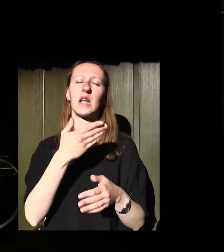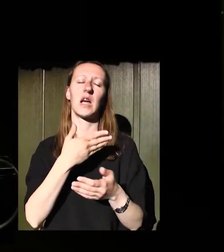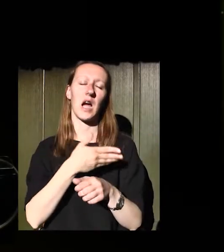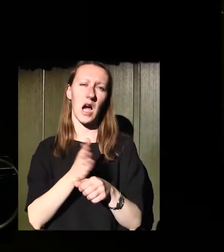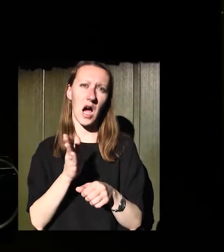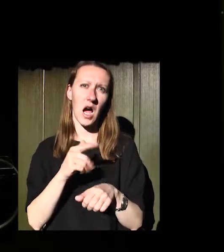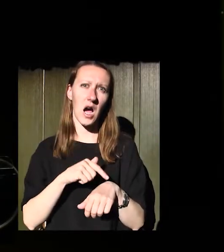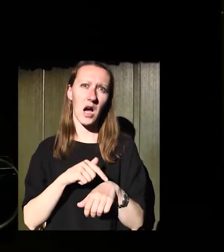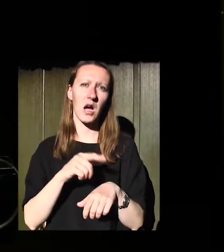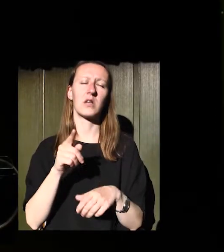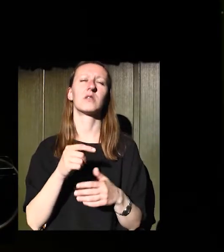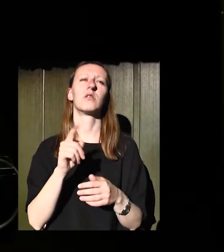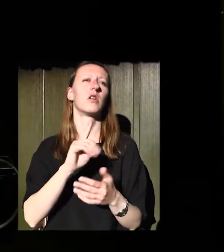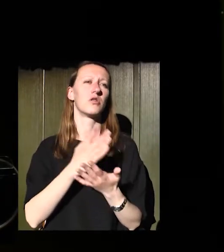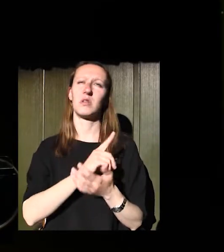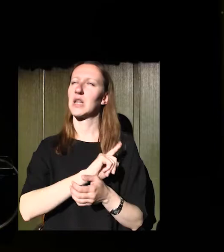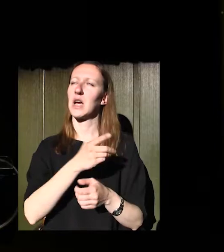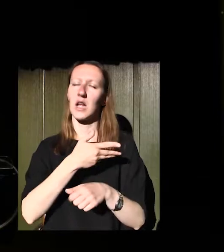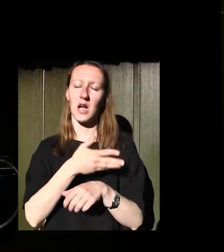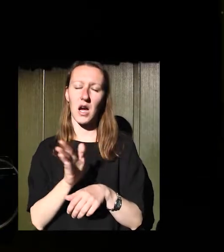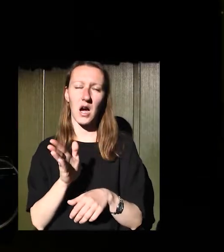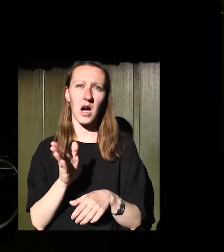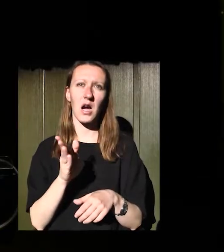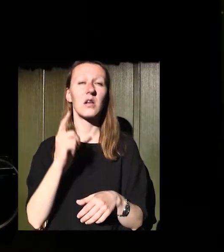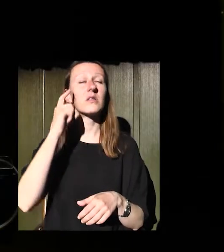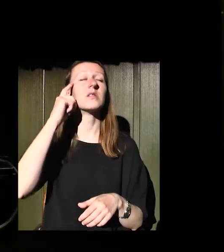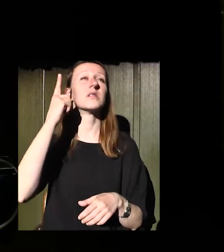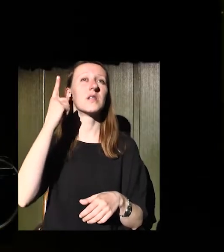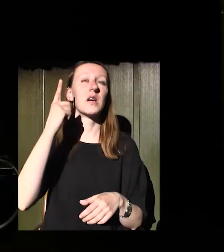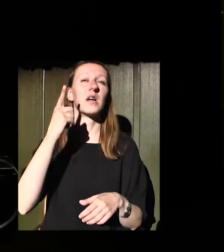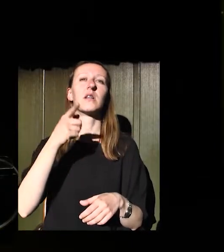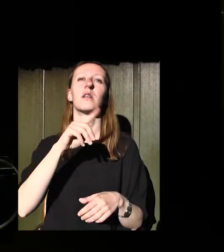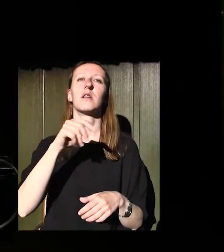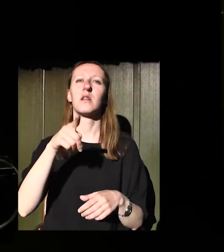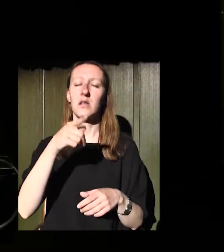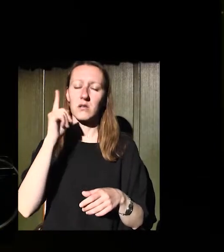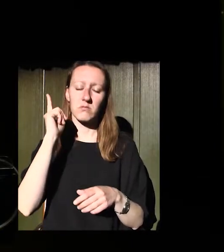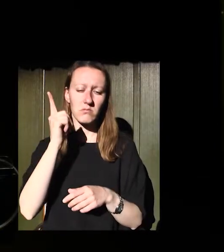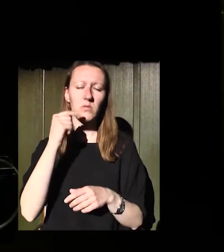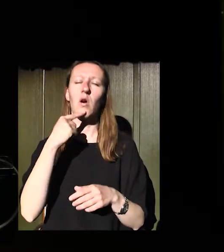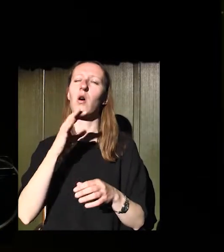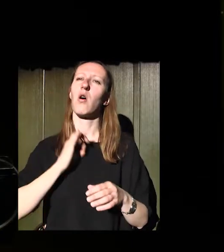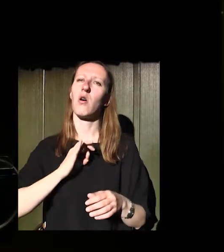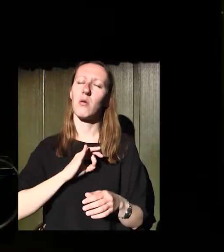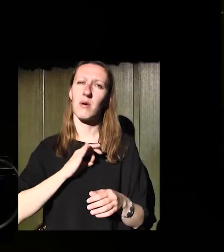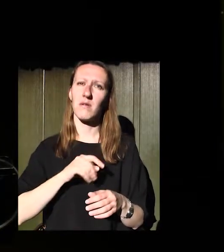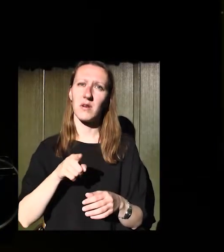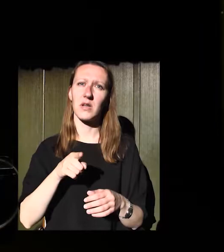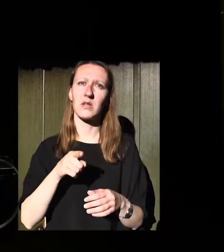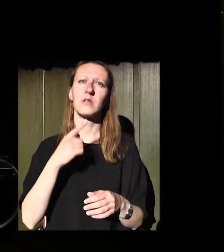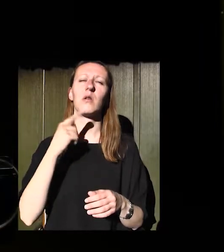nije kasno, non sarà mai troppo tardi, prisjetiti se moralnog imperativa koji nas